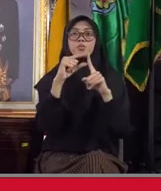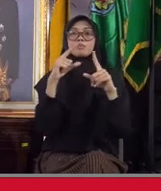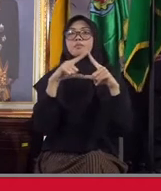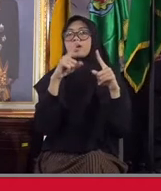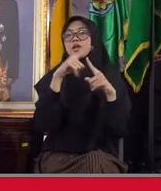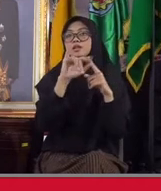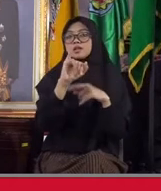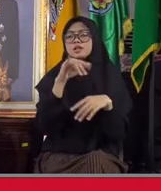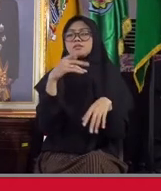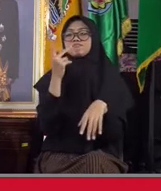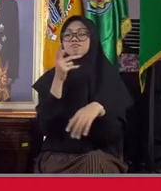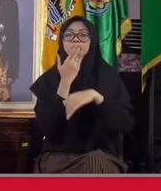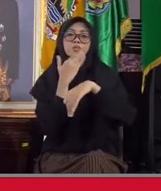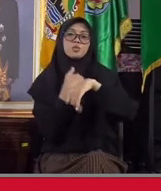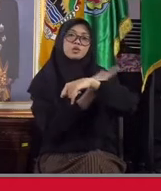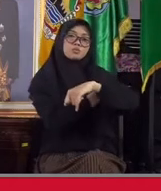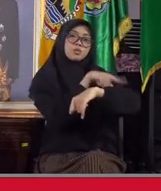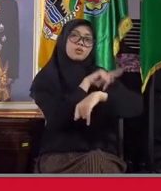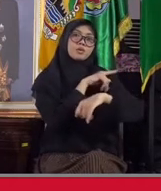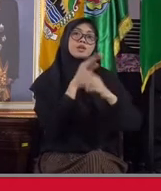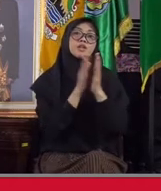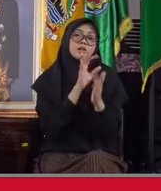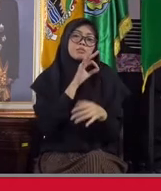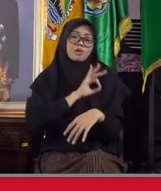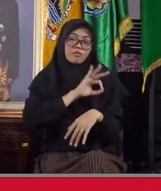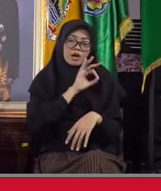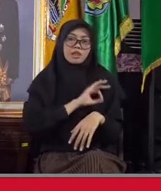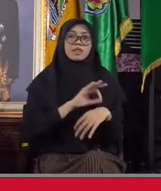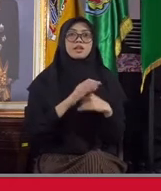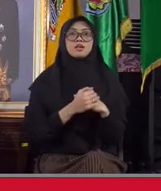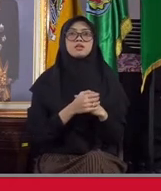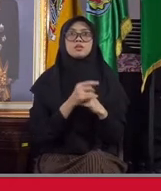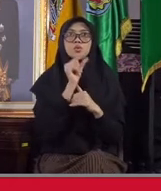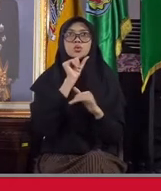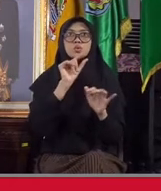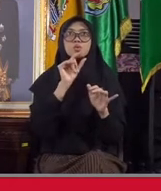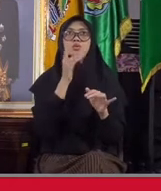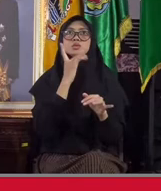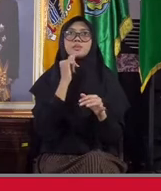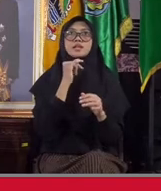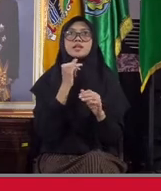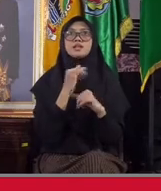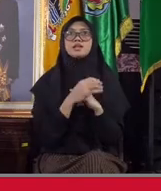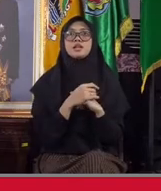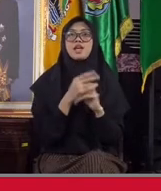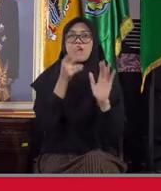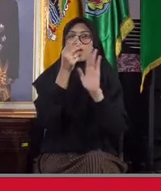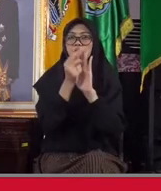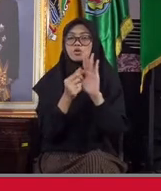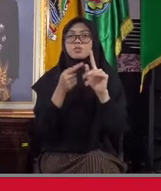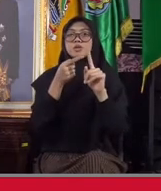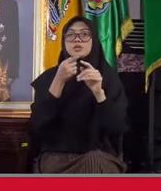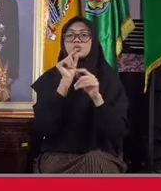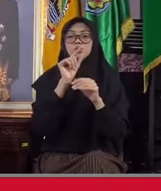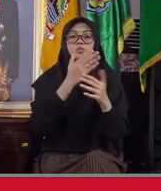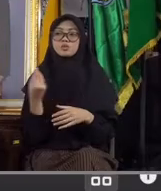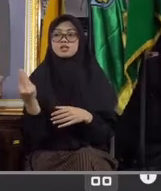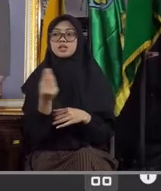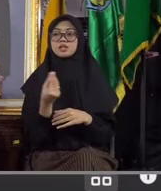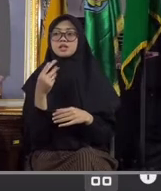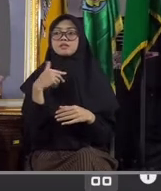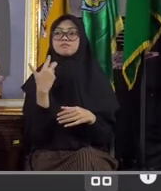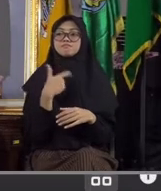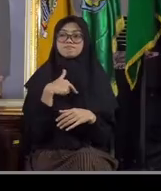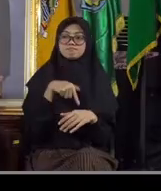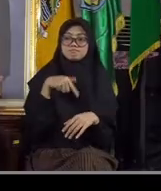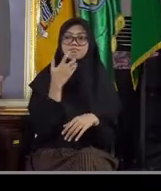potensi yang ada di daerahnya dan memanfaatkannya untuk bisa menambah tentunya perekonomian rakyat ya, yang ada